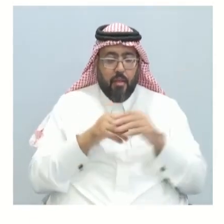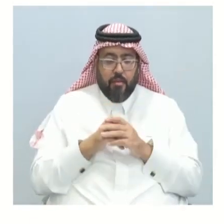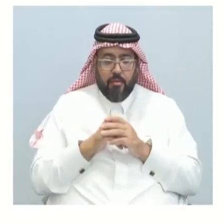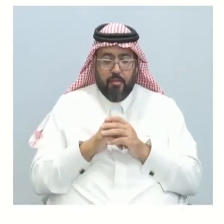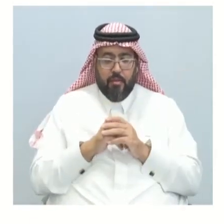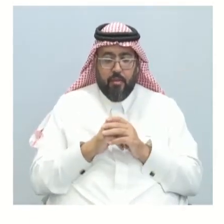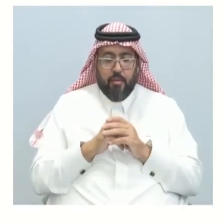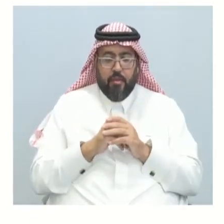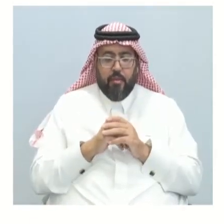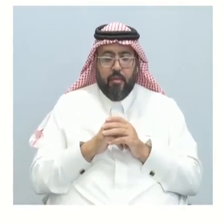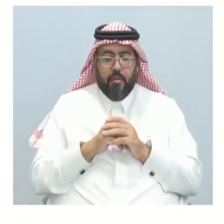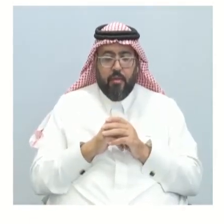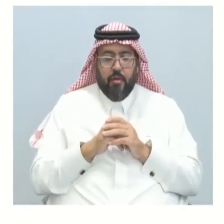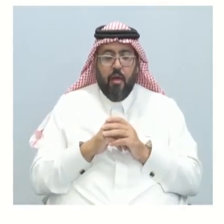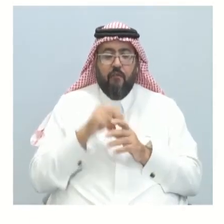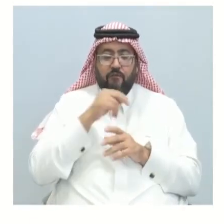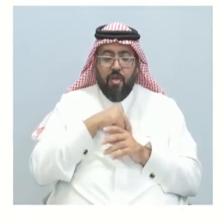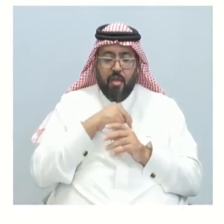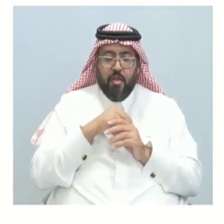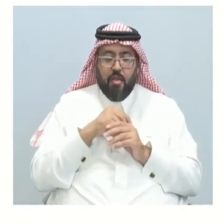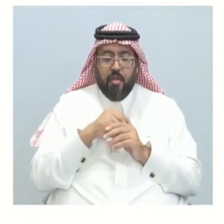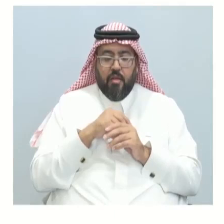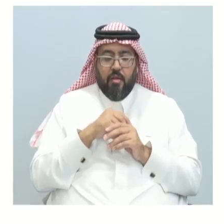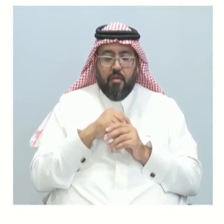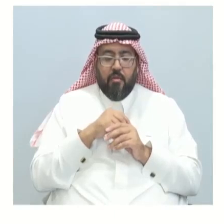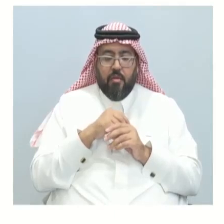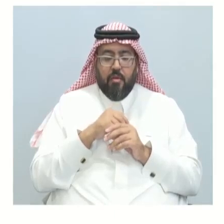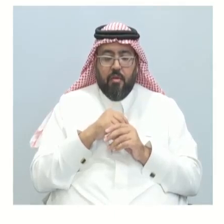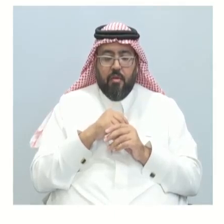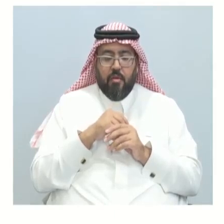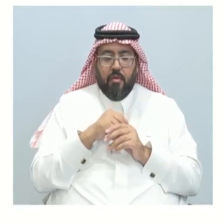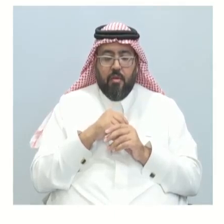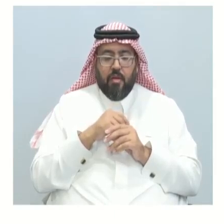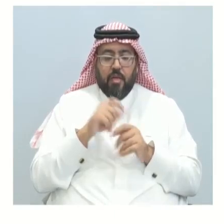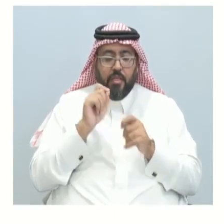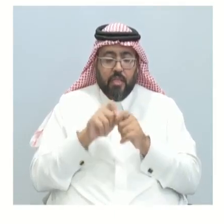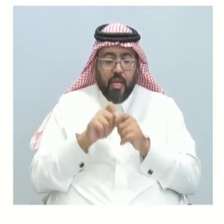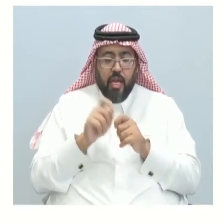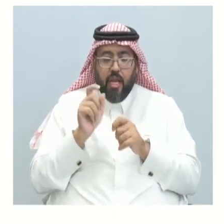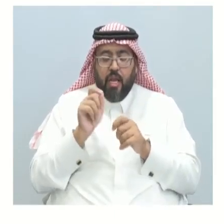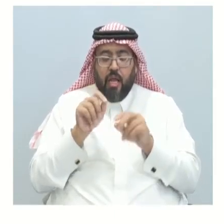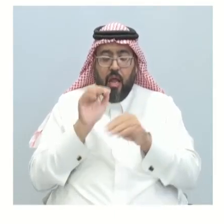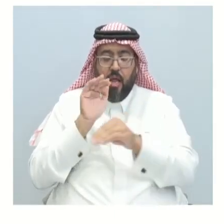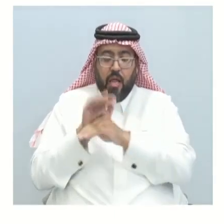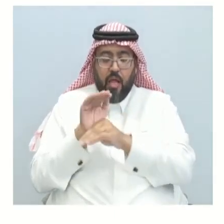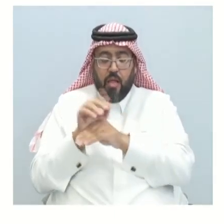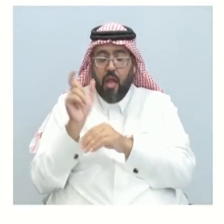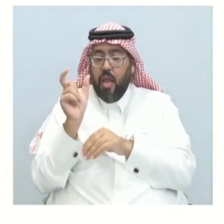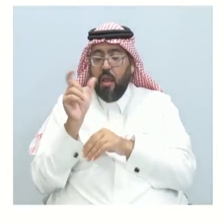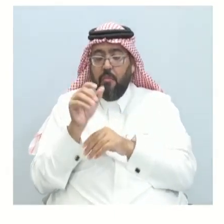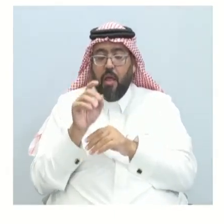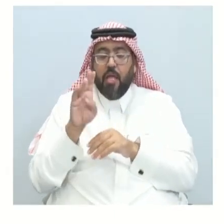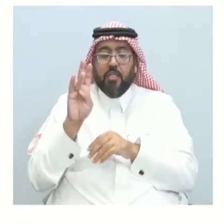وجيرانه ايضا من الفوائد التي نسترشد من هذا الحديث النبوي اوصى النبي صلى الله عليه وسلم